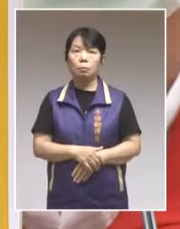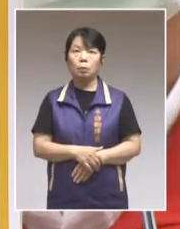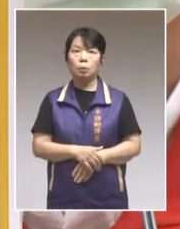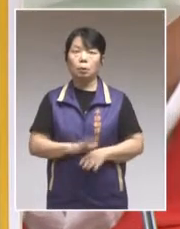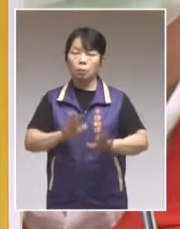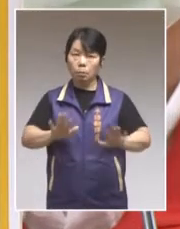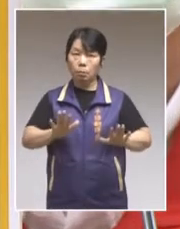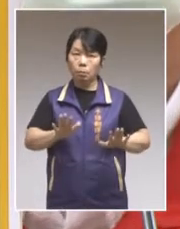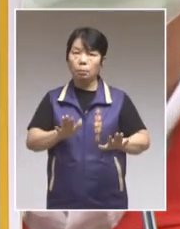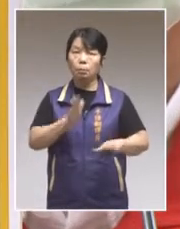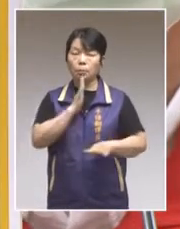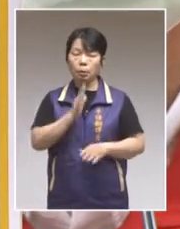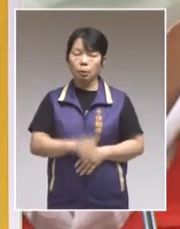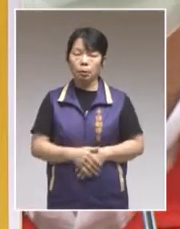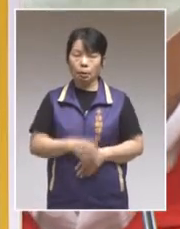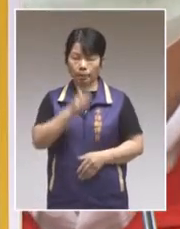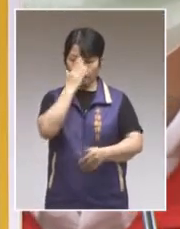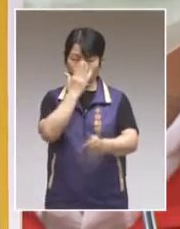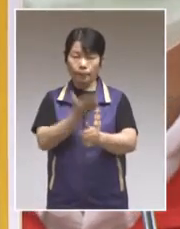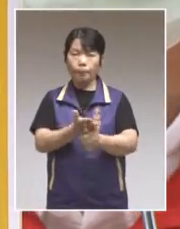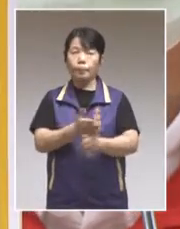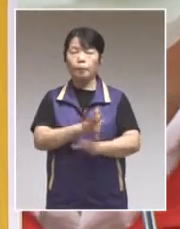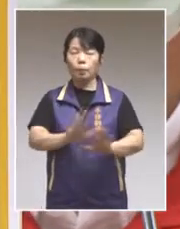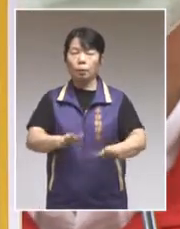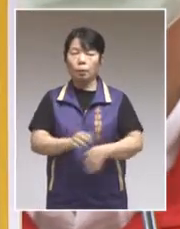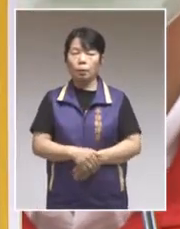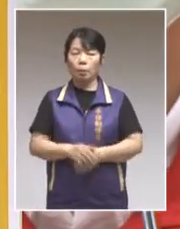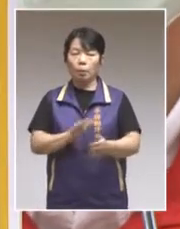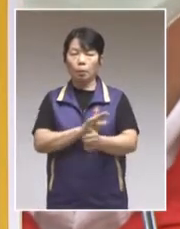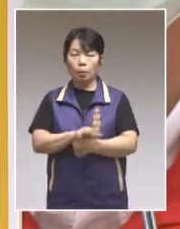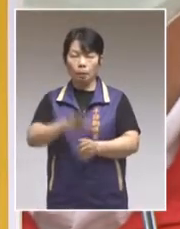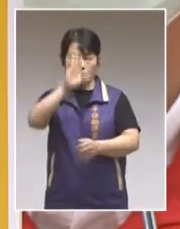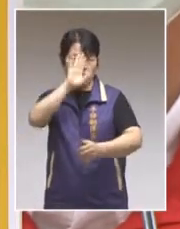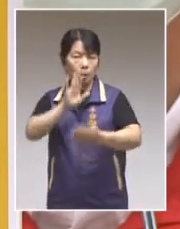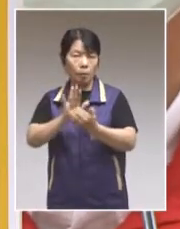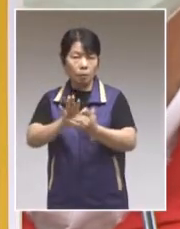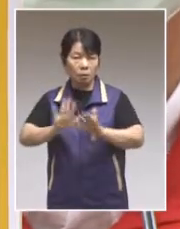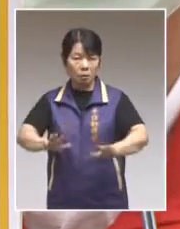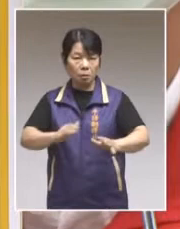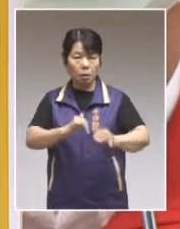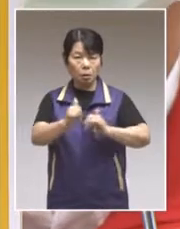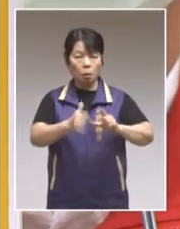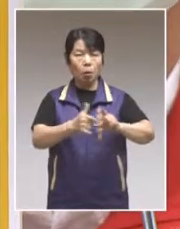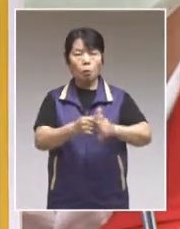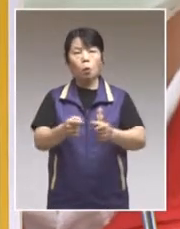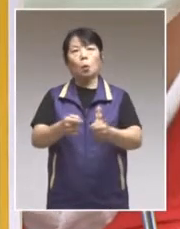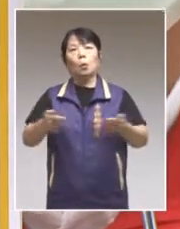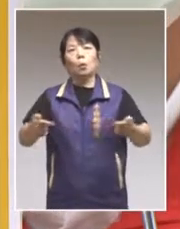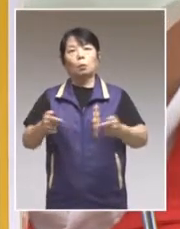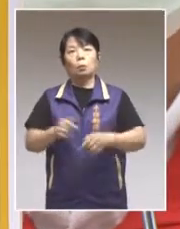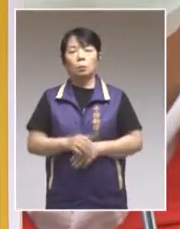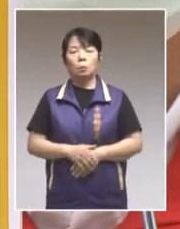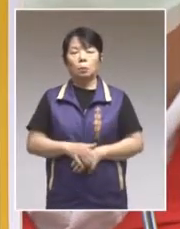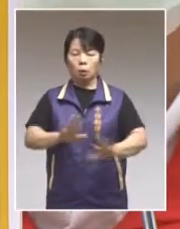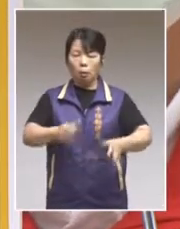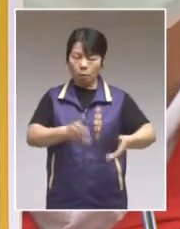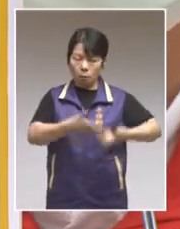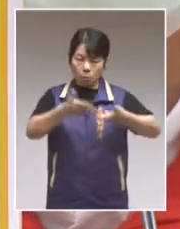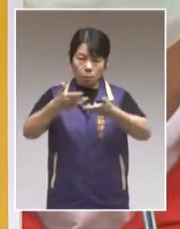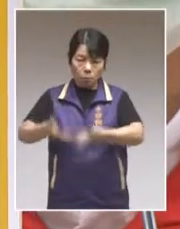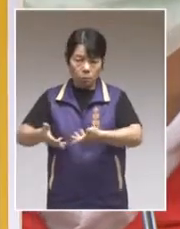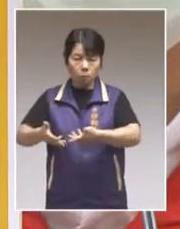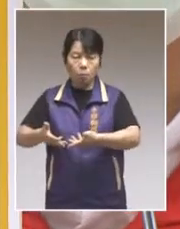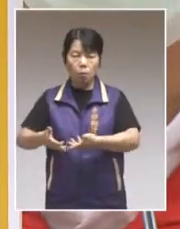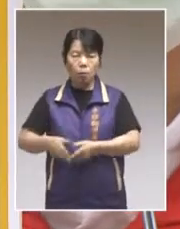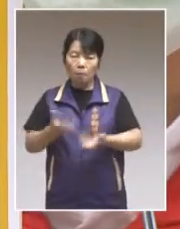我们现在就是也要拜托大家，因为防疫已现在进入一个社区流行的阶段，我们还是以轻重症分流